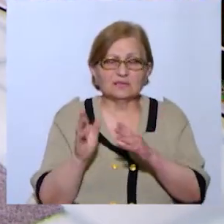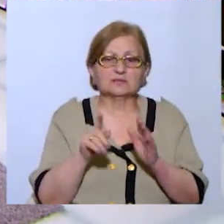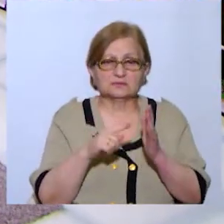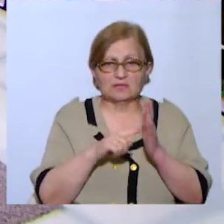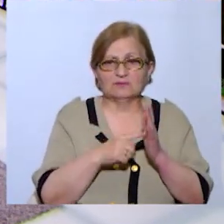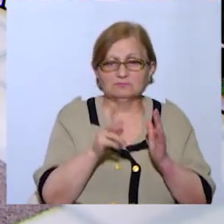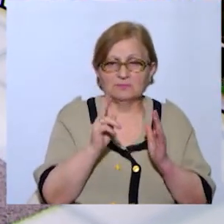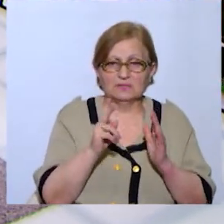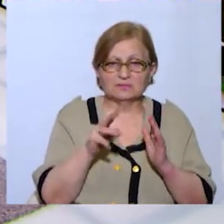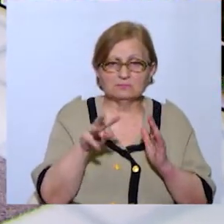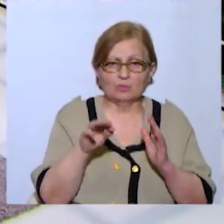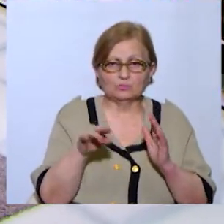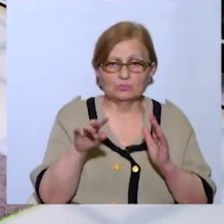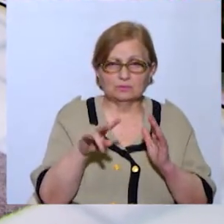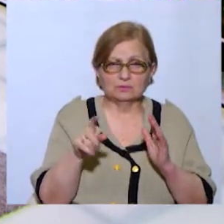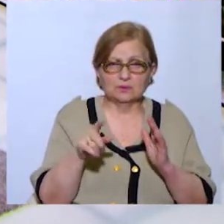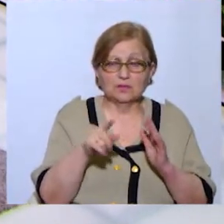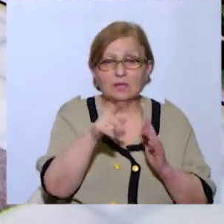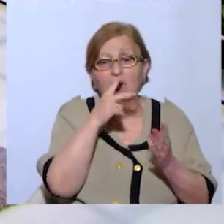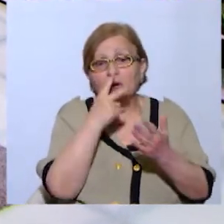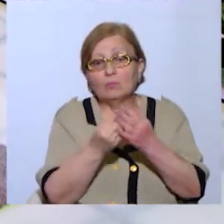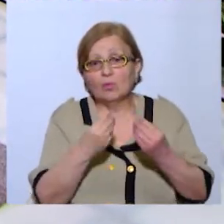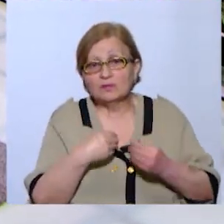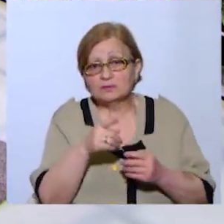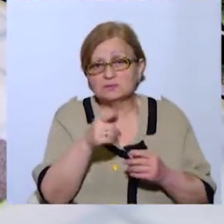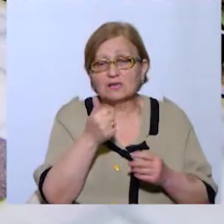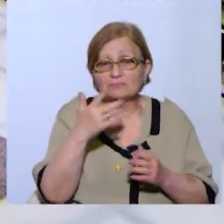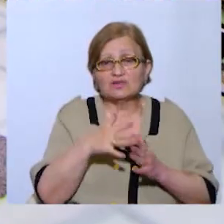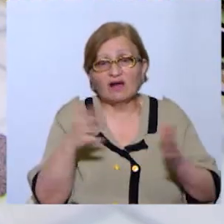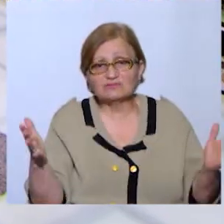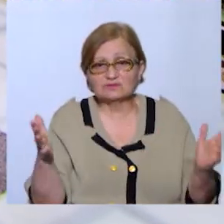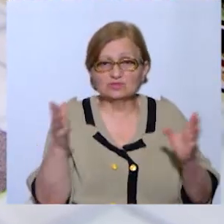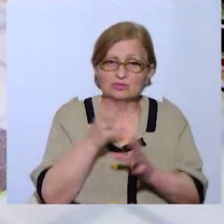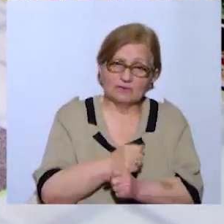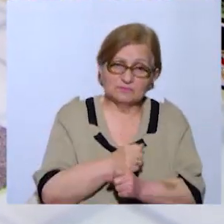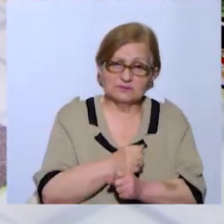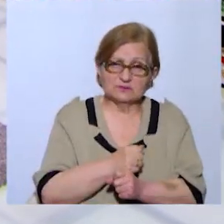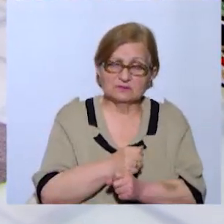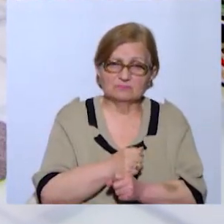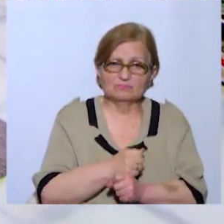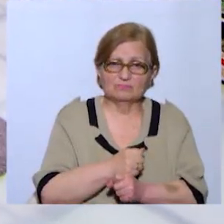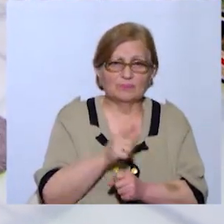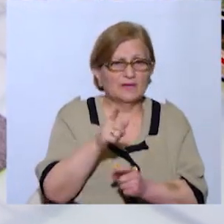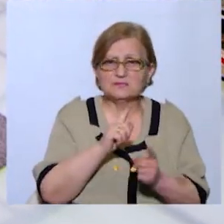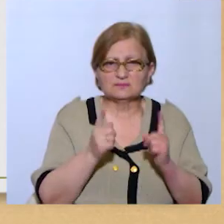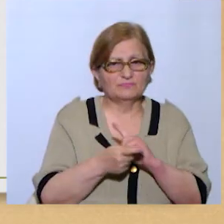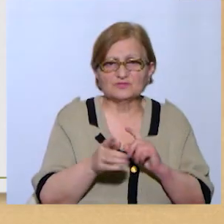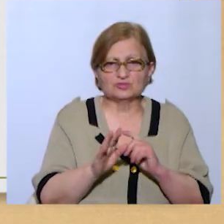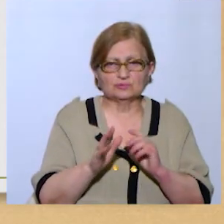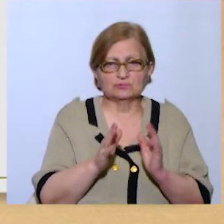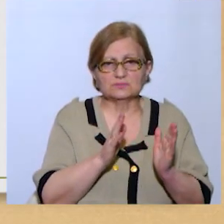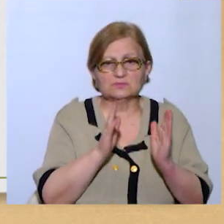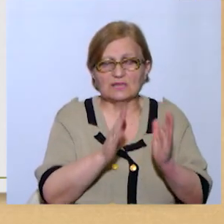ესე იგი, მონაცემებს რამდენით გავზრდით ან შევამცირებთ, ეს არ არის, ეს ვერ ცვლის სტანდარტულ გადახრას,